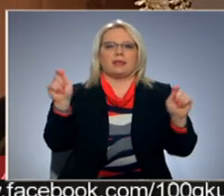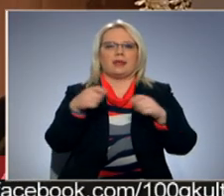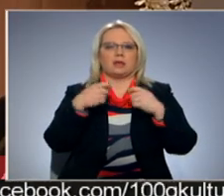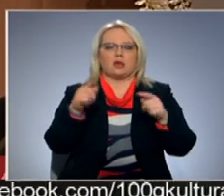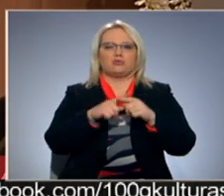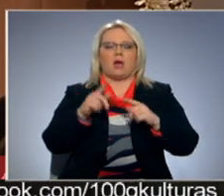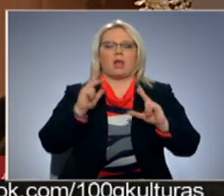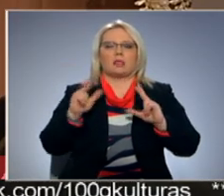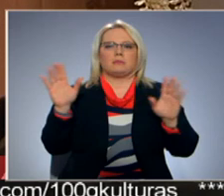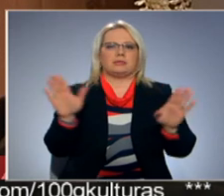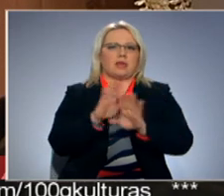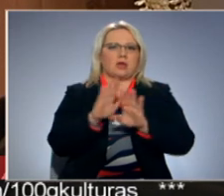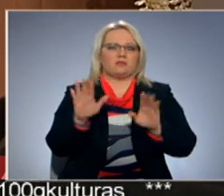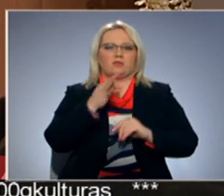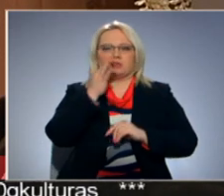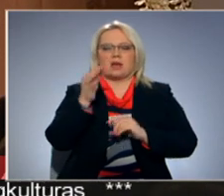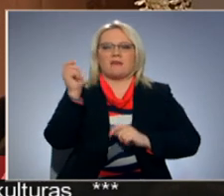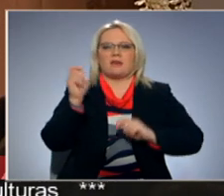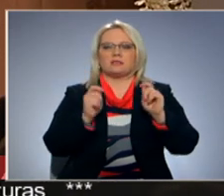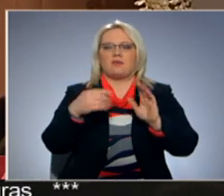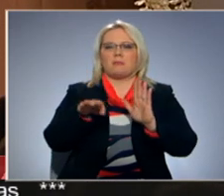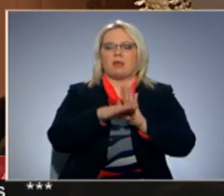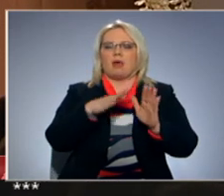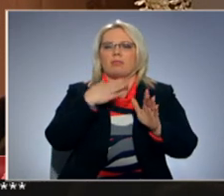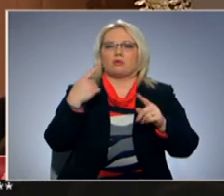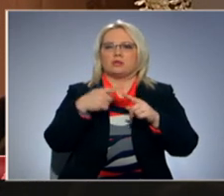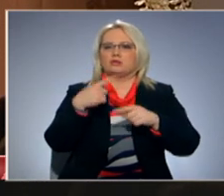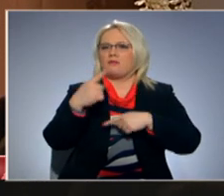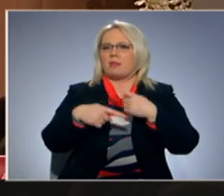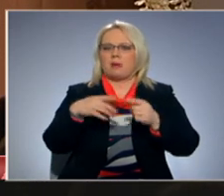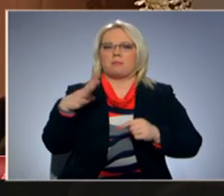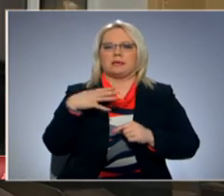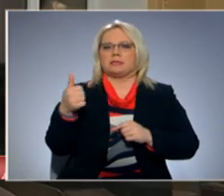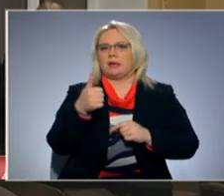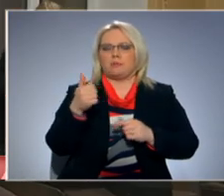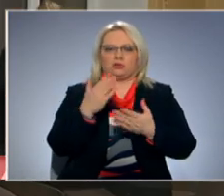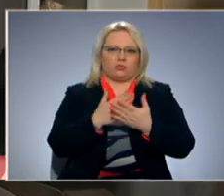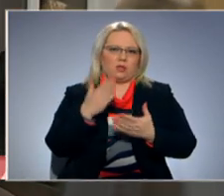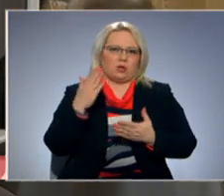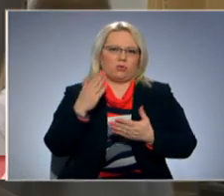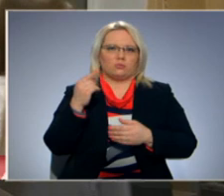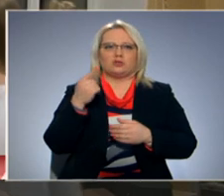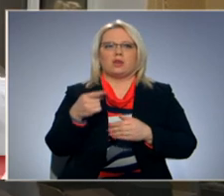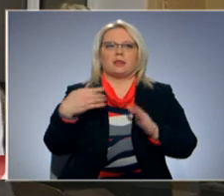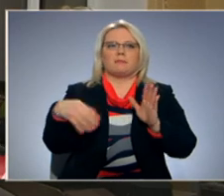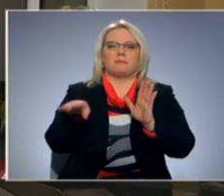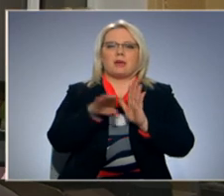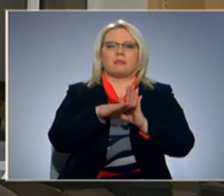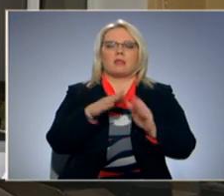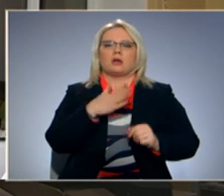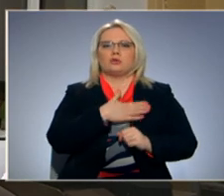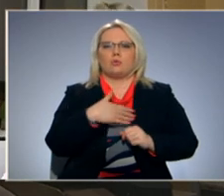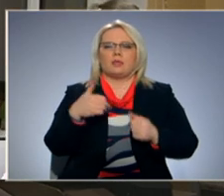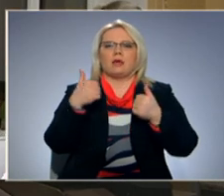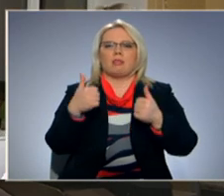dziedāšanu viņš stāsta festivālā piedalījies daudzreiz un tas alaš bijis īpašs notikums šeit piedalās ļoti